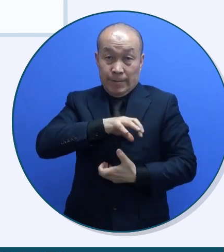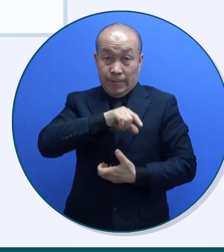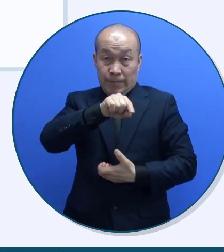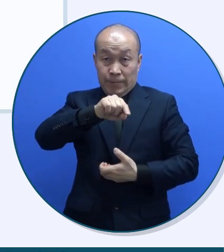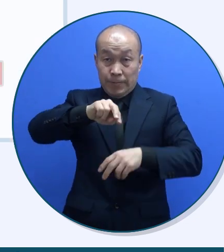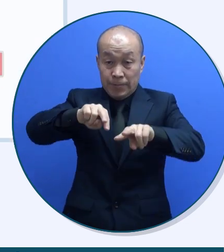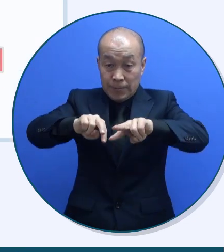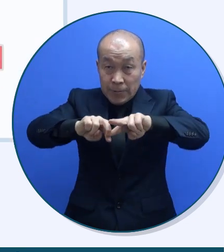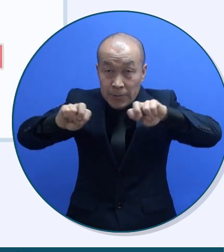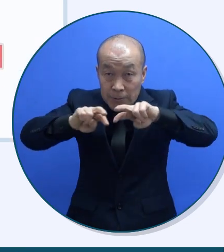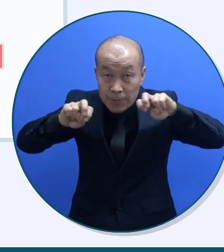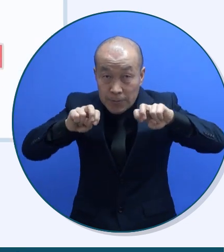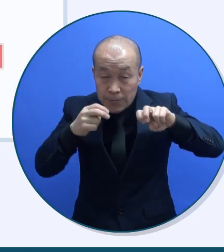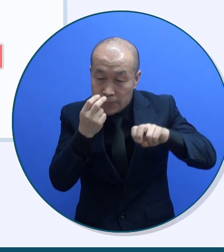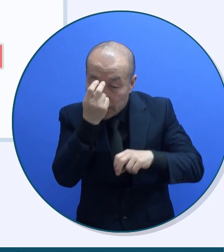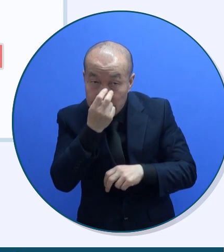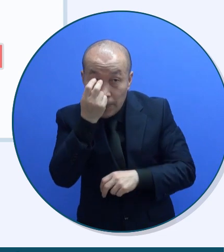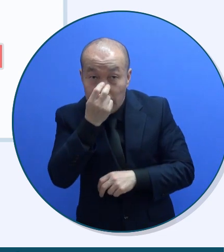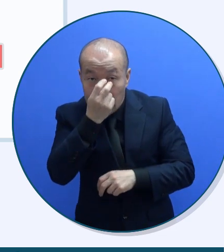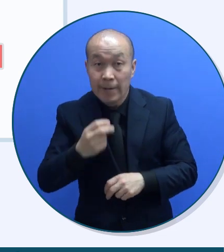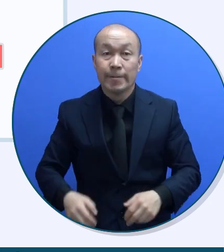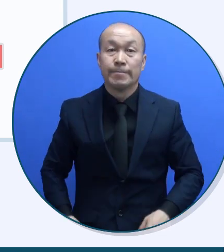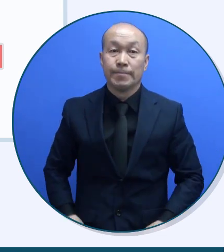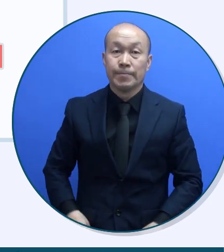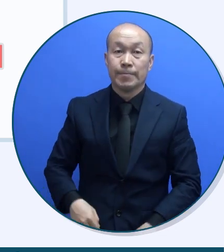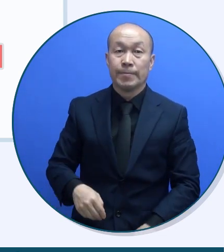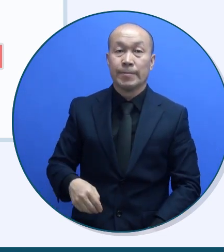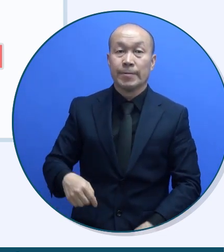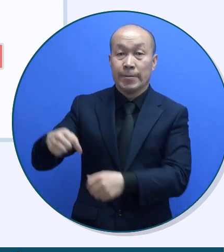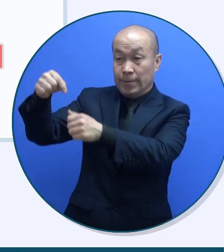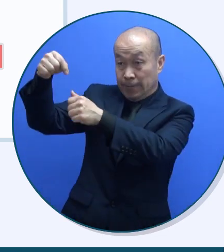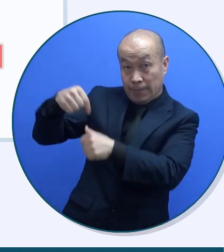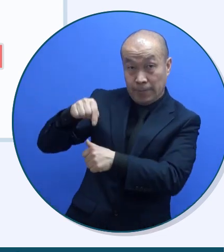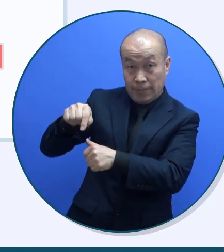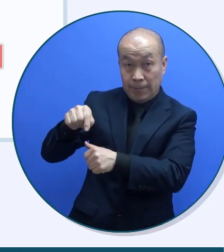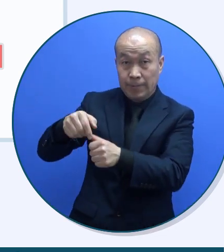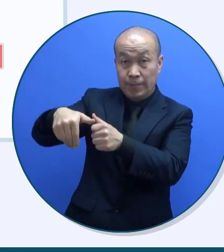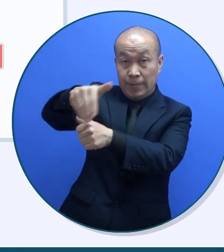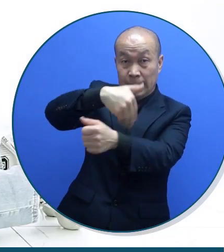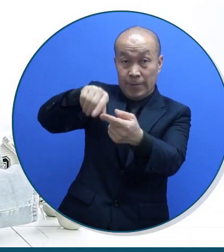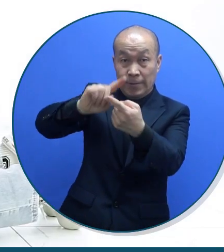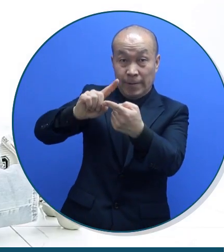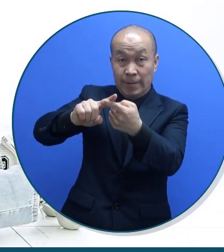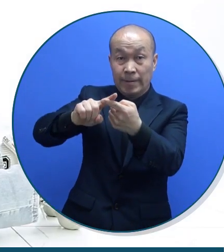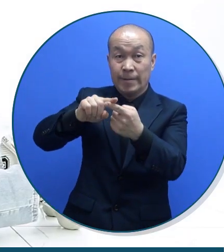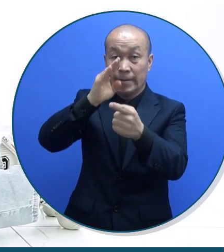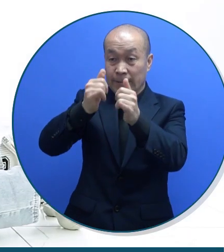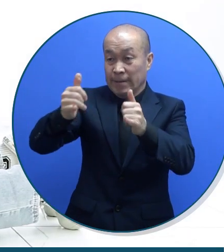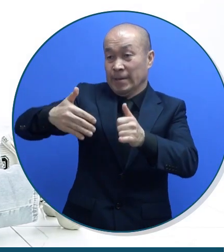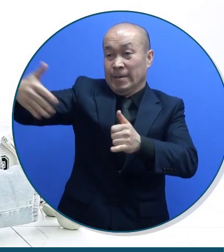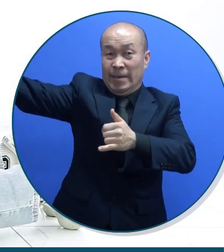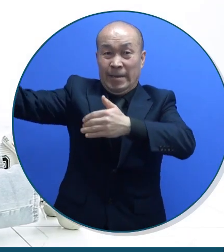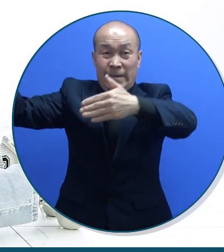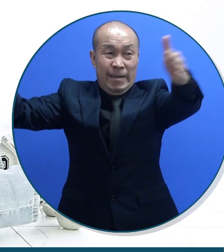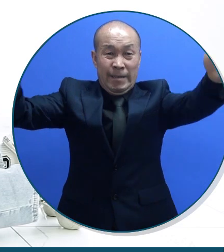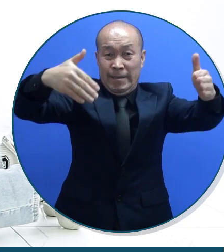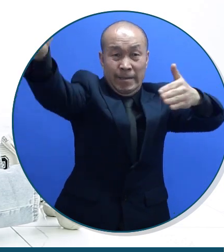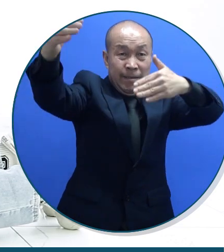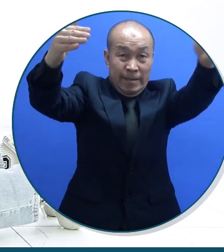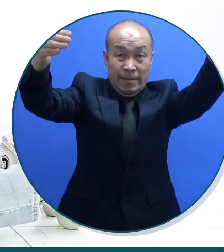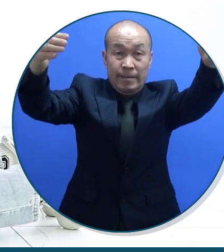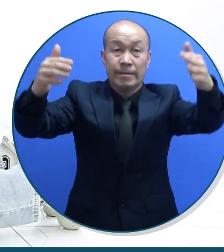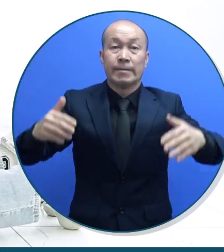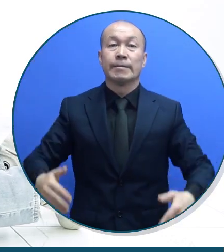나옵니다. 이 지시에 따라 모두가 환자에게서 떨어지도록 합니다. 이때는 양손을